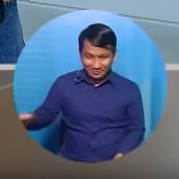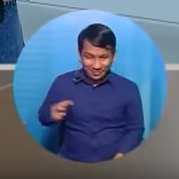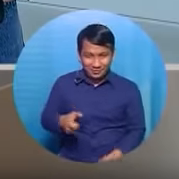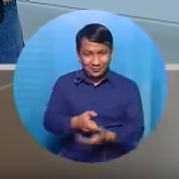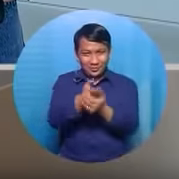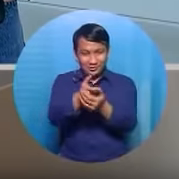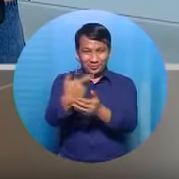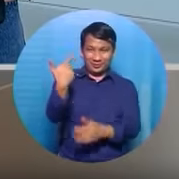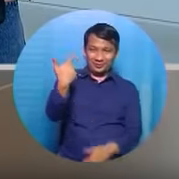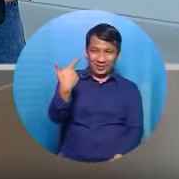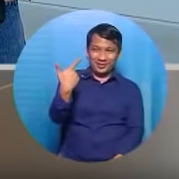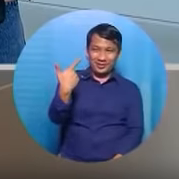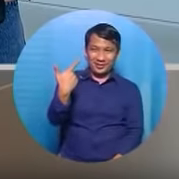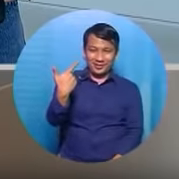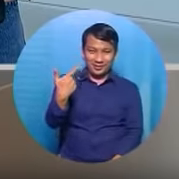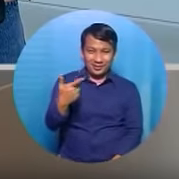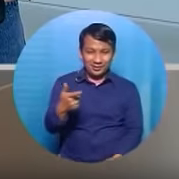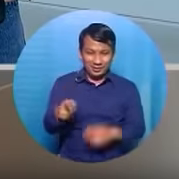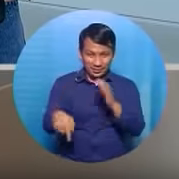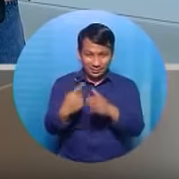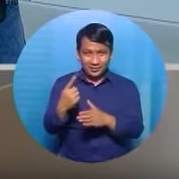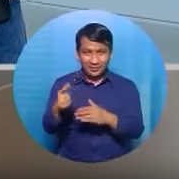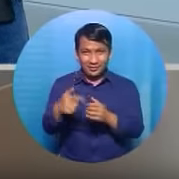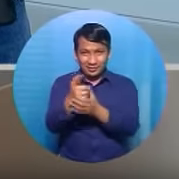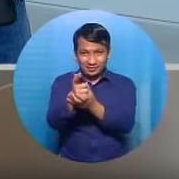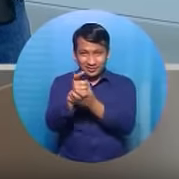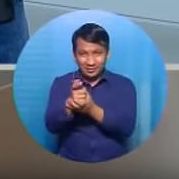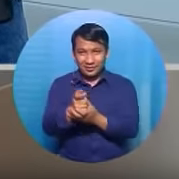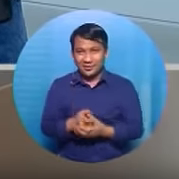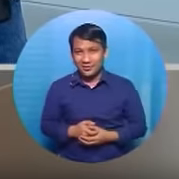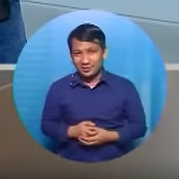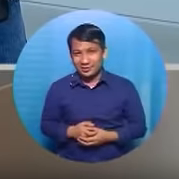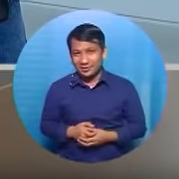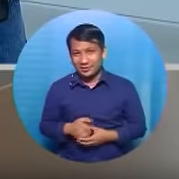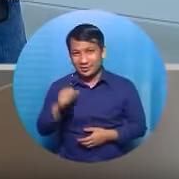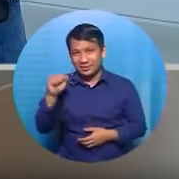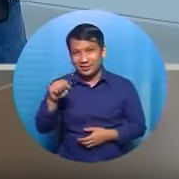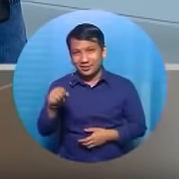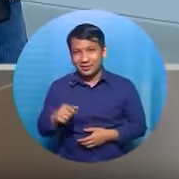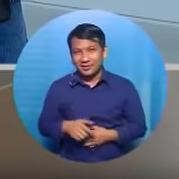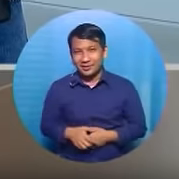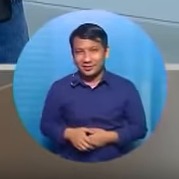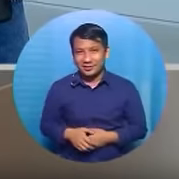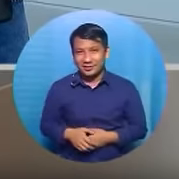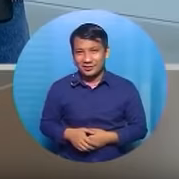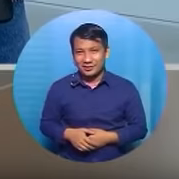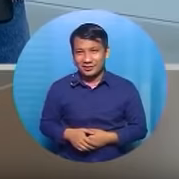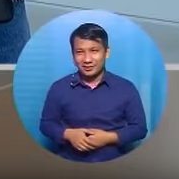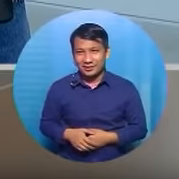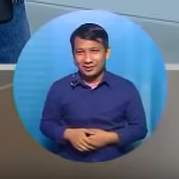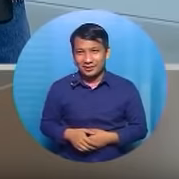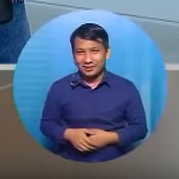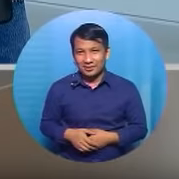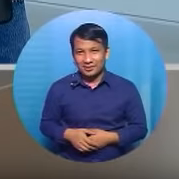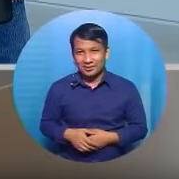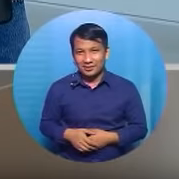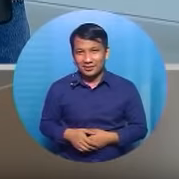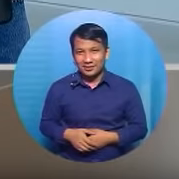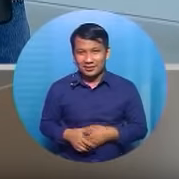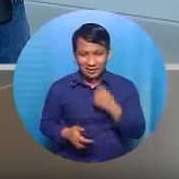na nakaputok. Pinutokan ka? Yes, sir. Saan ka tinamaan ka? Wala naman, sir.